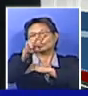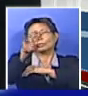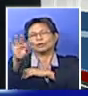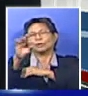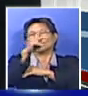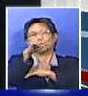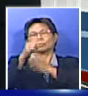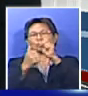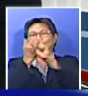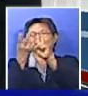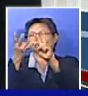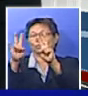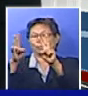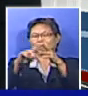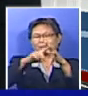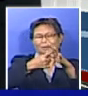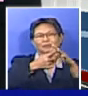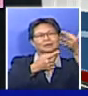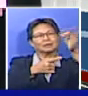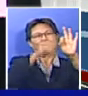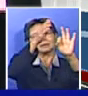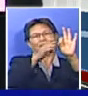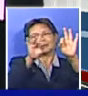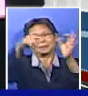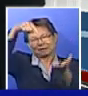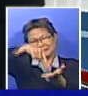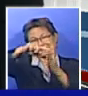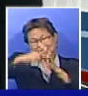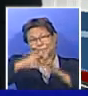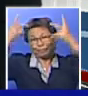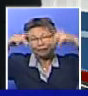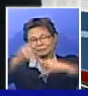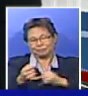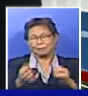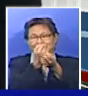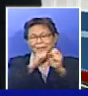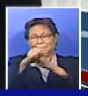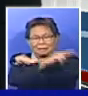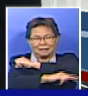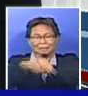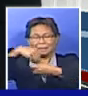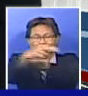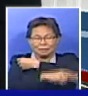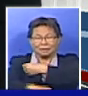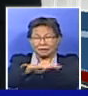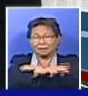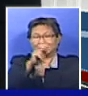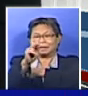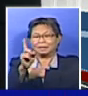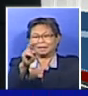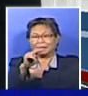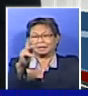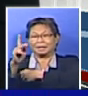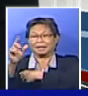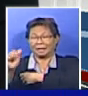Kuala Lumpur 2017 yang bermula 19 Ogos ini. Pengarah Jabatan Keselamatan Dalam Negeri dan Ketenteraman Awam KDNKA